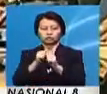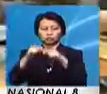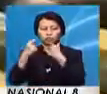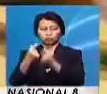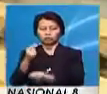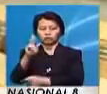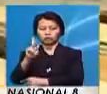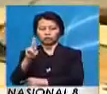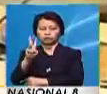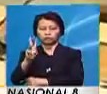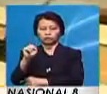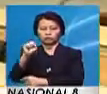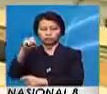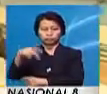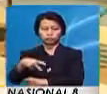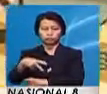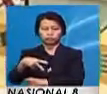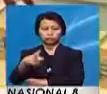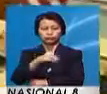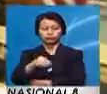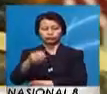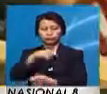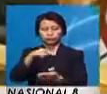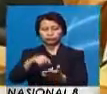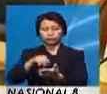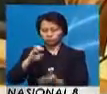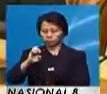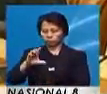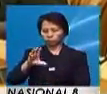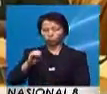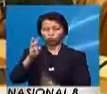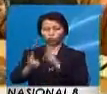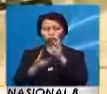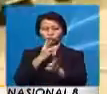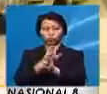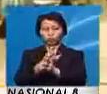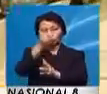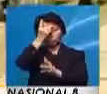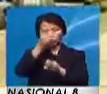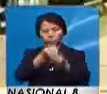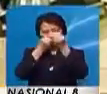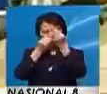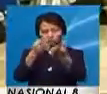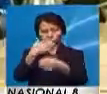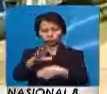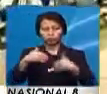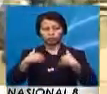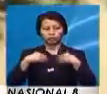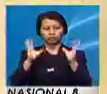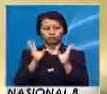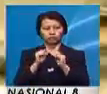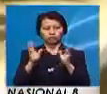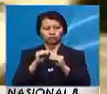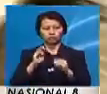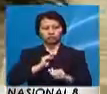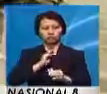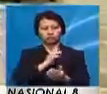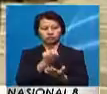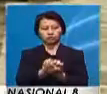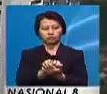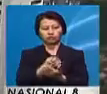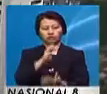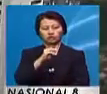wang simpanan pekerja KWSP dan Eco World. Datuk Seri Najib mengumumkannya selepas mempengerusikan mesyuarat Majlis Ekonomi Bumi